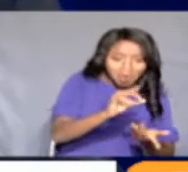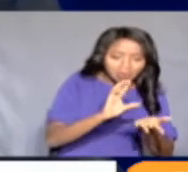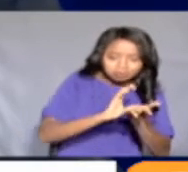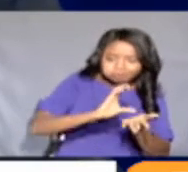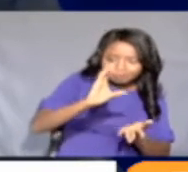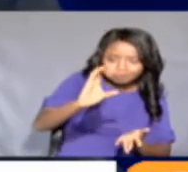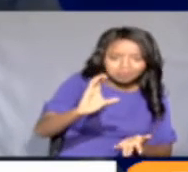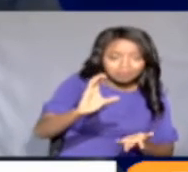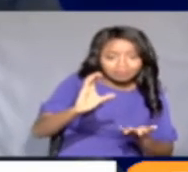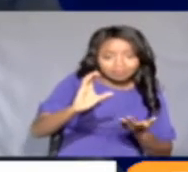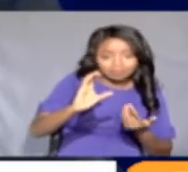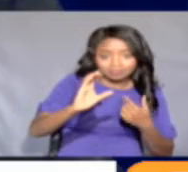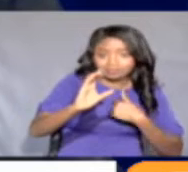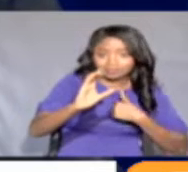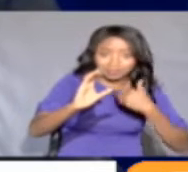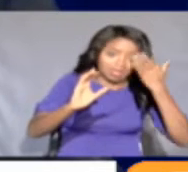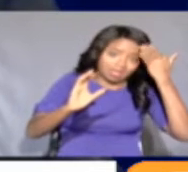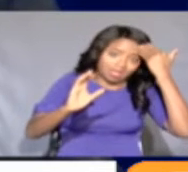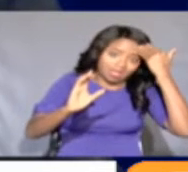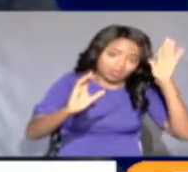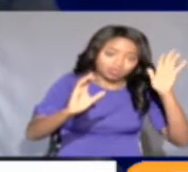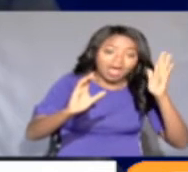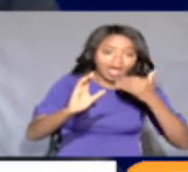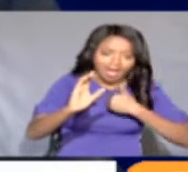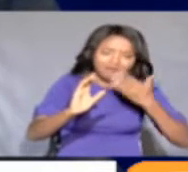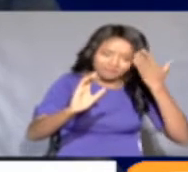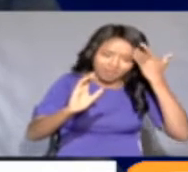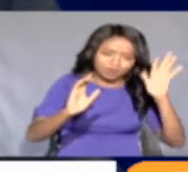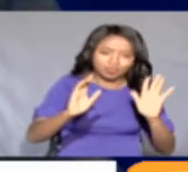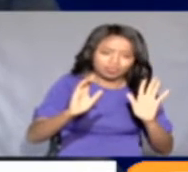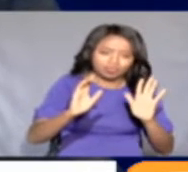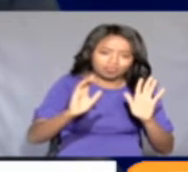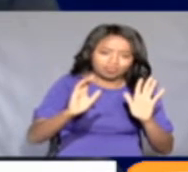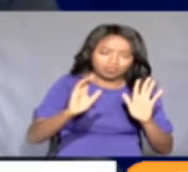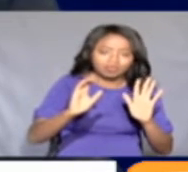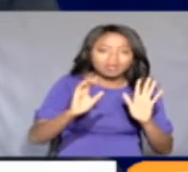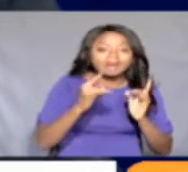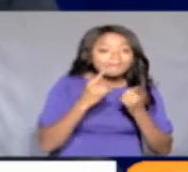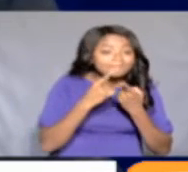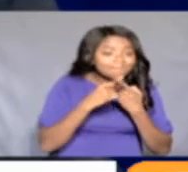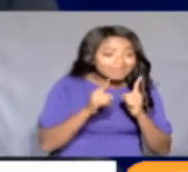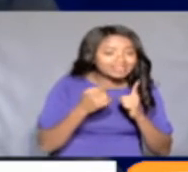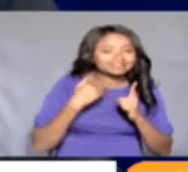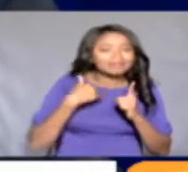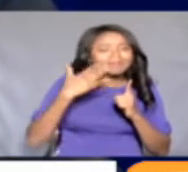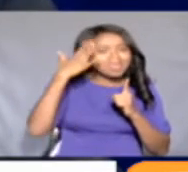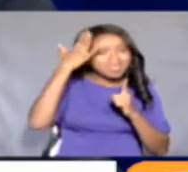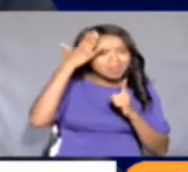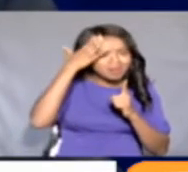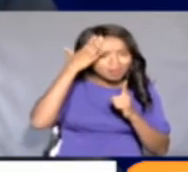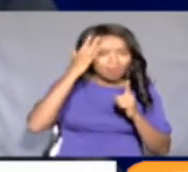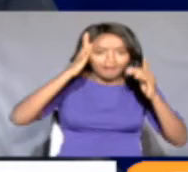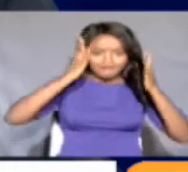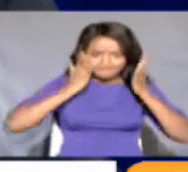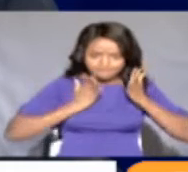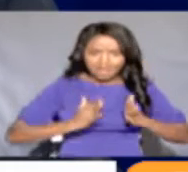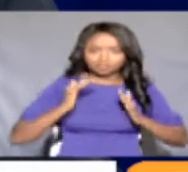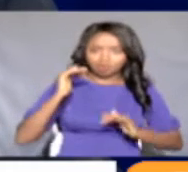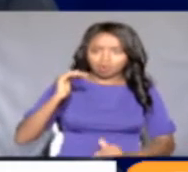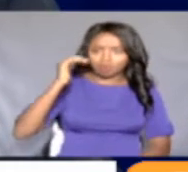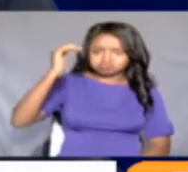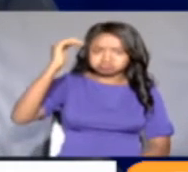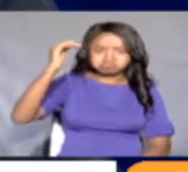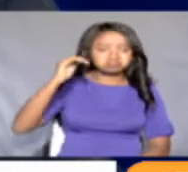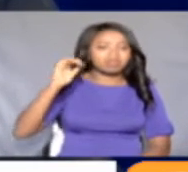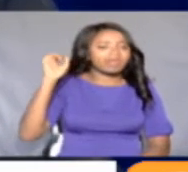hekima niko nayo, mm-hmm, najua mtu mzima asipitishe glasses mbili na sio kwa kila dawa. Kuna madawa